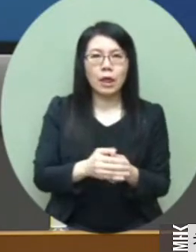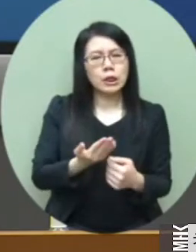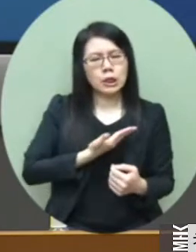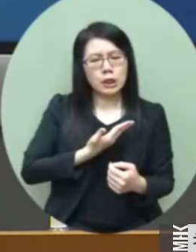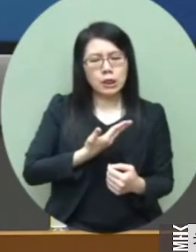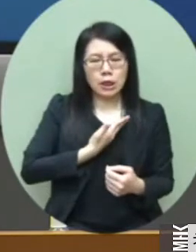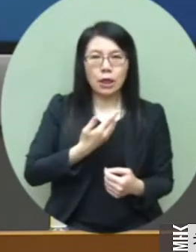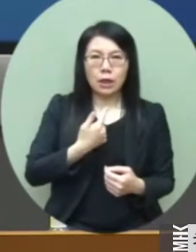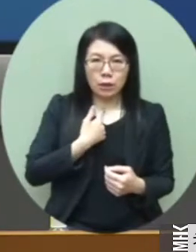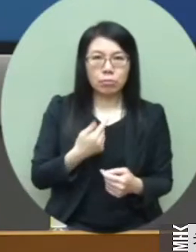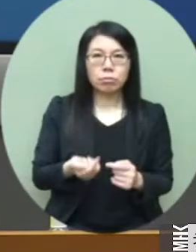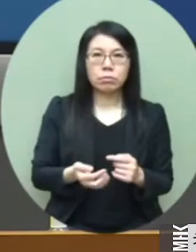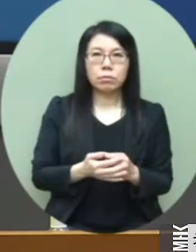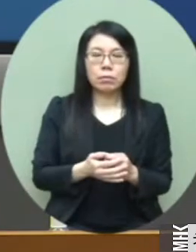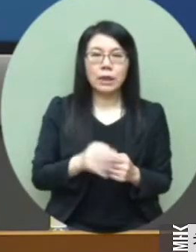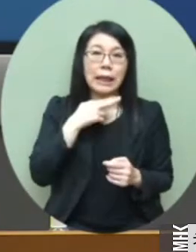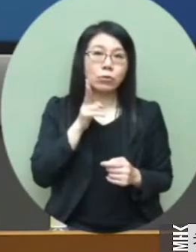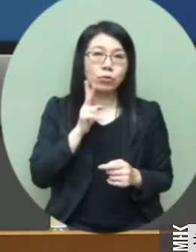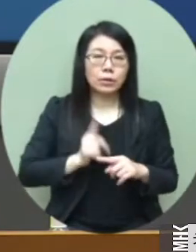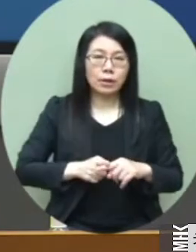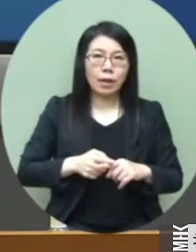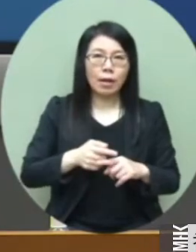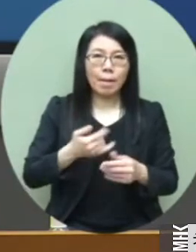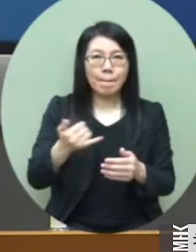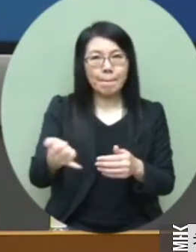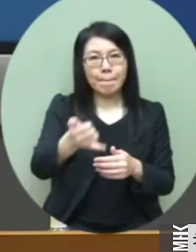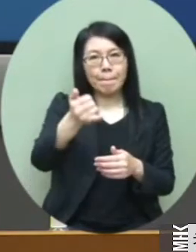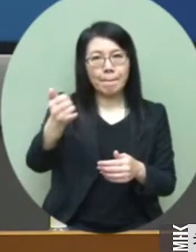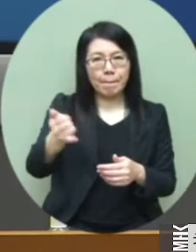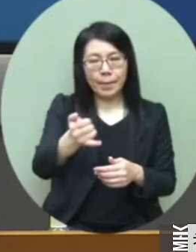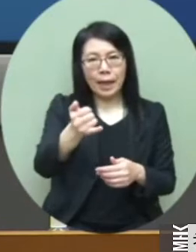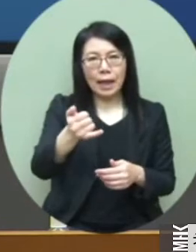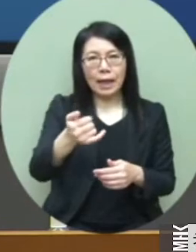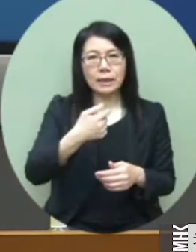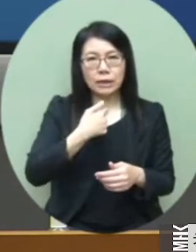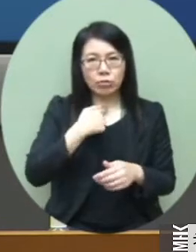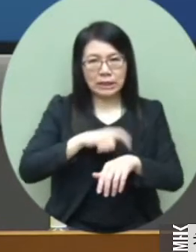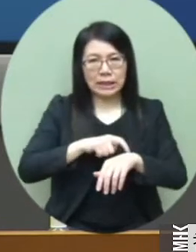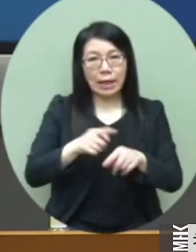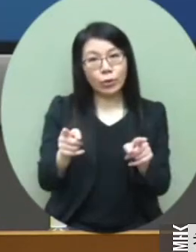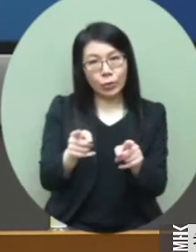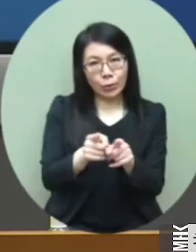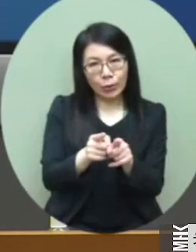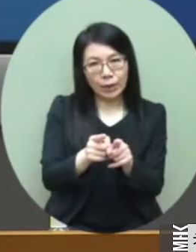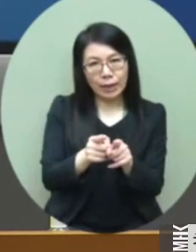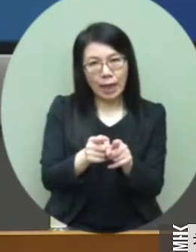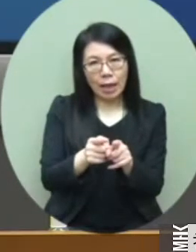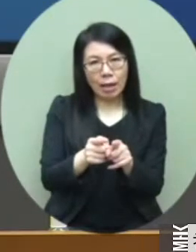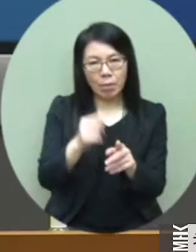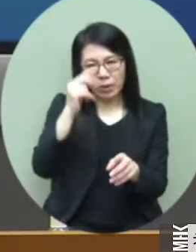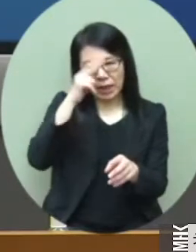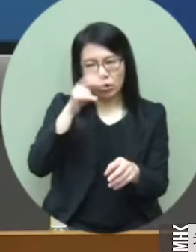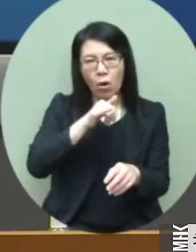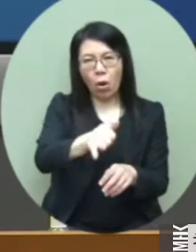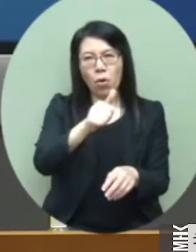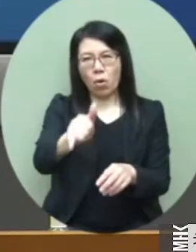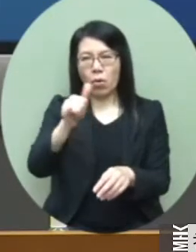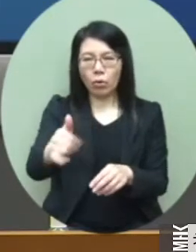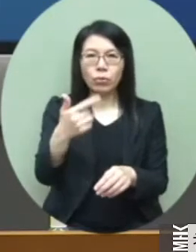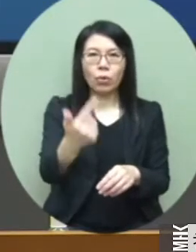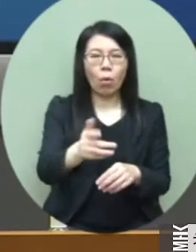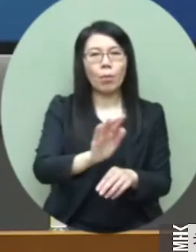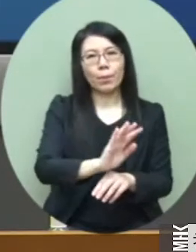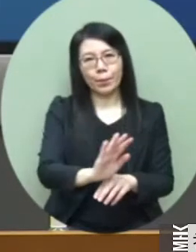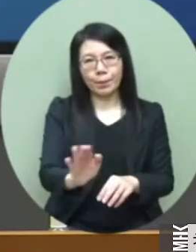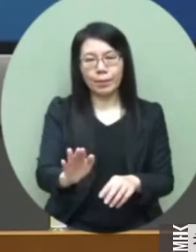啲嚇我哋如果係去街嘅話，咁啊減少嘅時間啊，減少嘅次數啊。呢一啲咧都